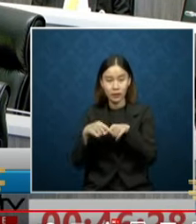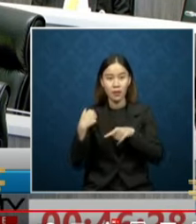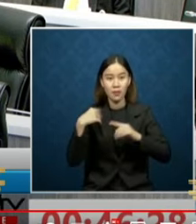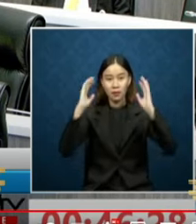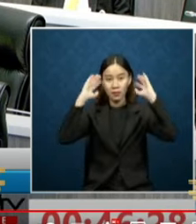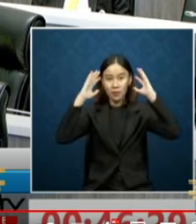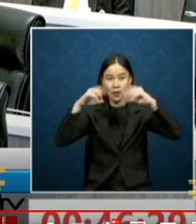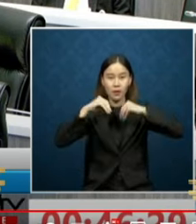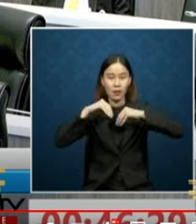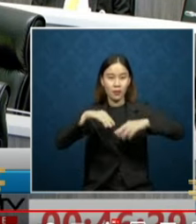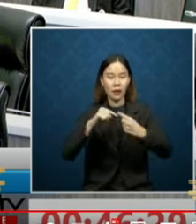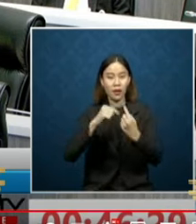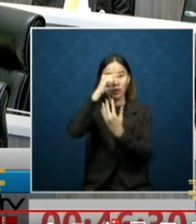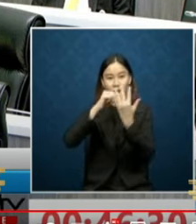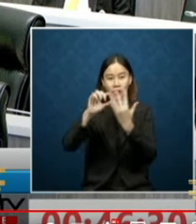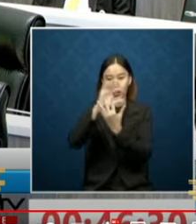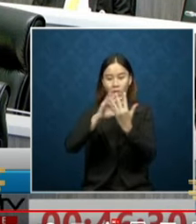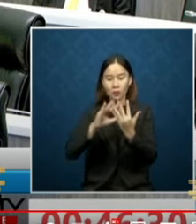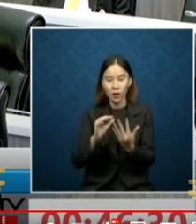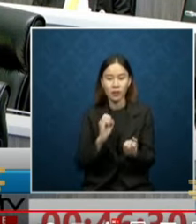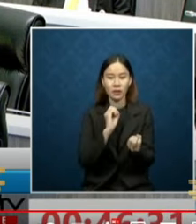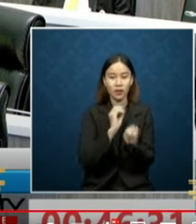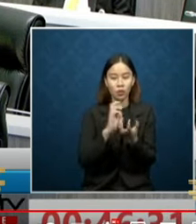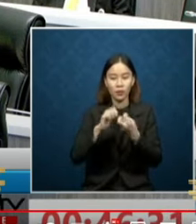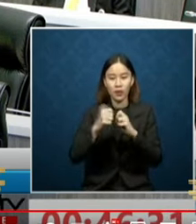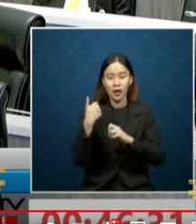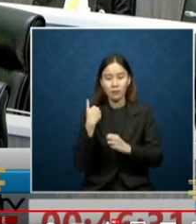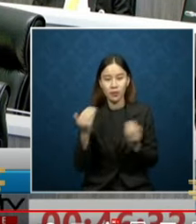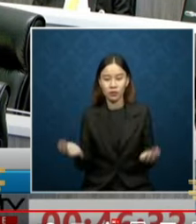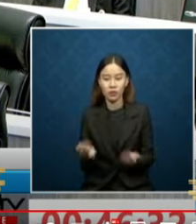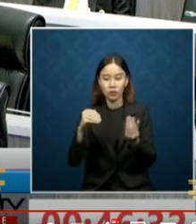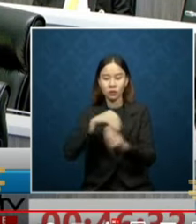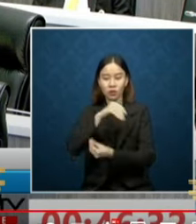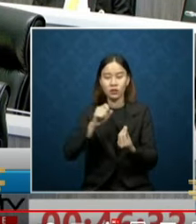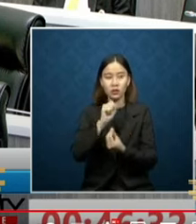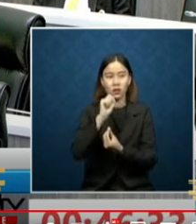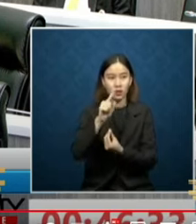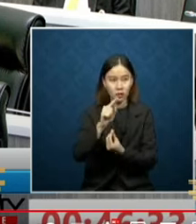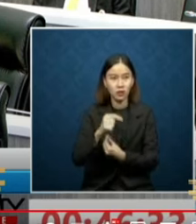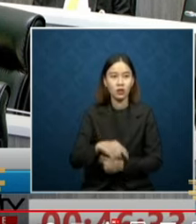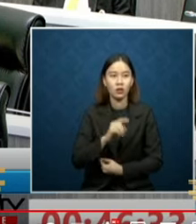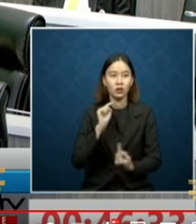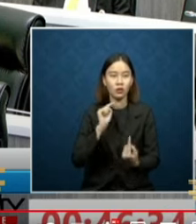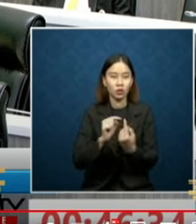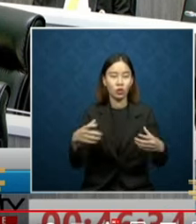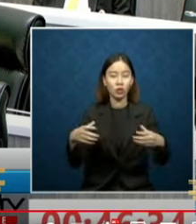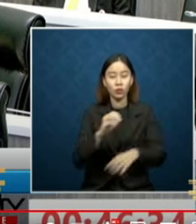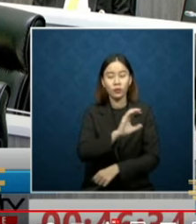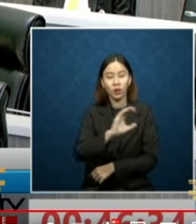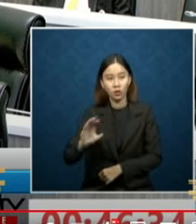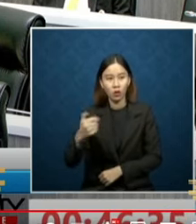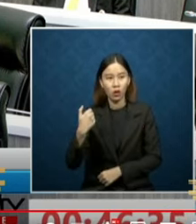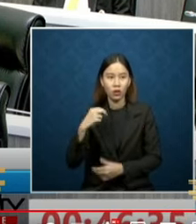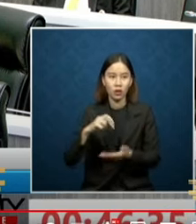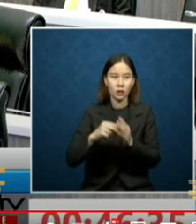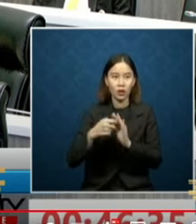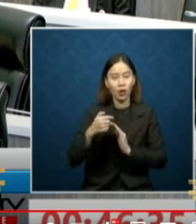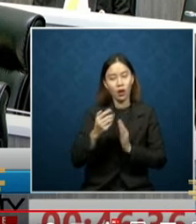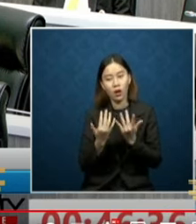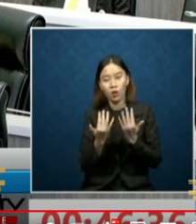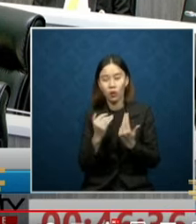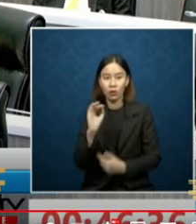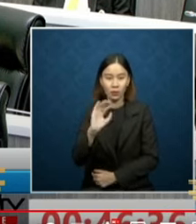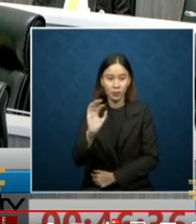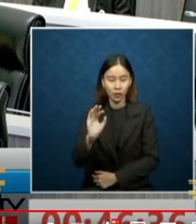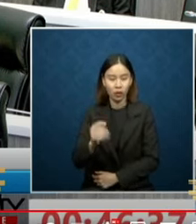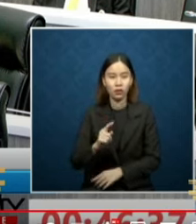ส่งเสียงดังว่าประเทศไทยอยู่ในวิกฤตต้องกระตุ้นเศรษฐกิจครั้งใหญ่ถ้าวิกฤตจริงตามความเห็นของคณะของท่านก็ไม่น่าจะรีรออะไร